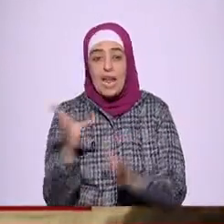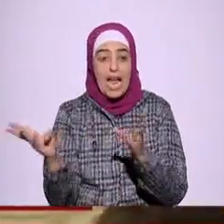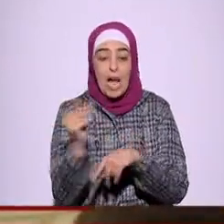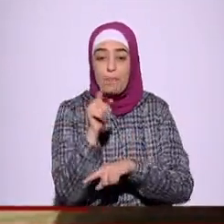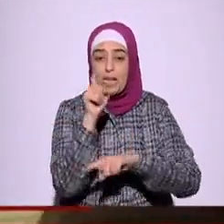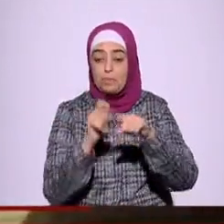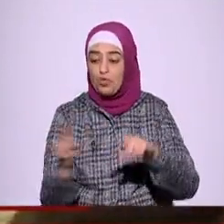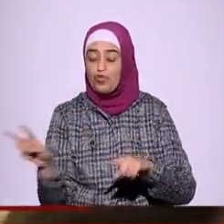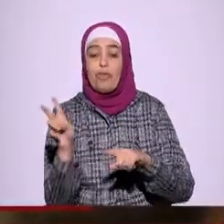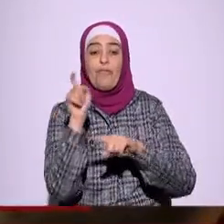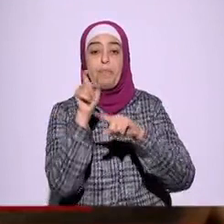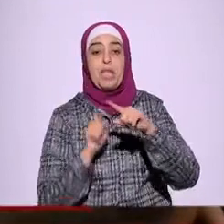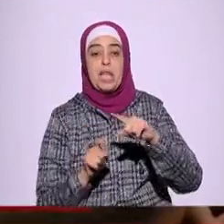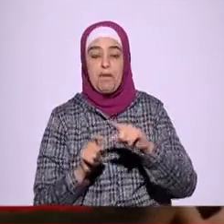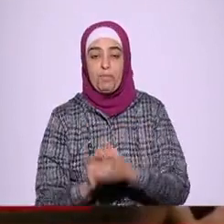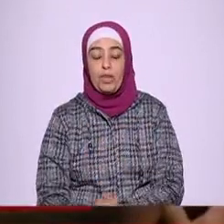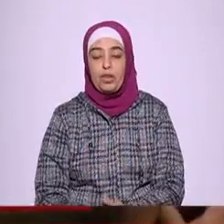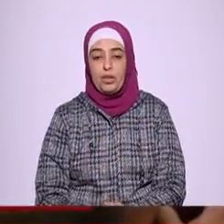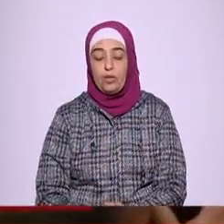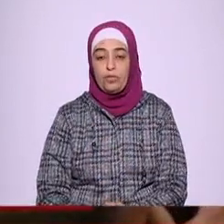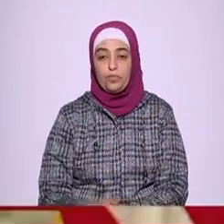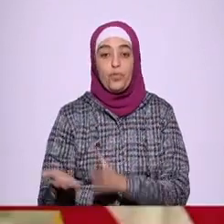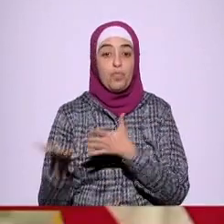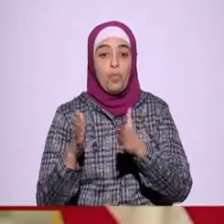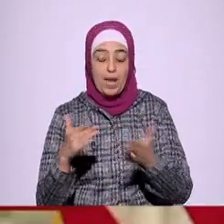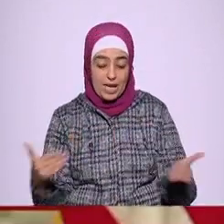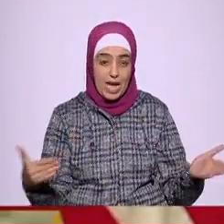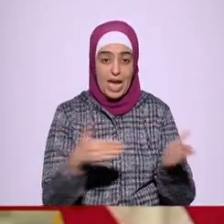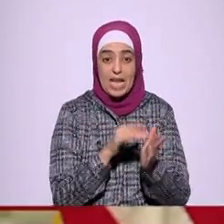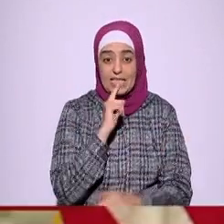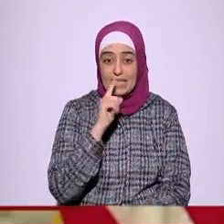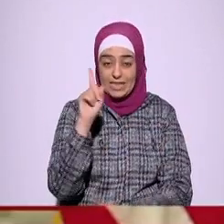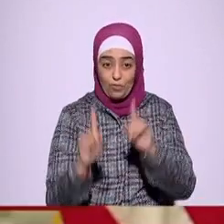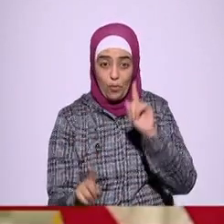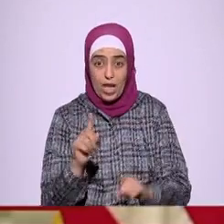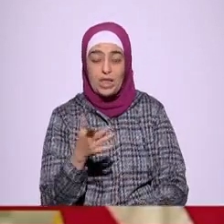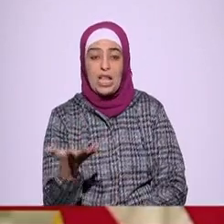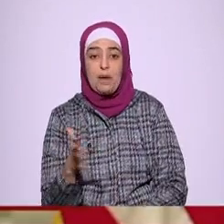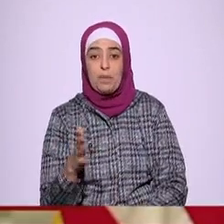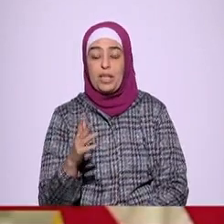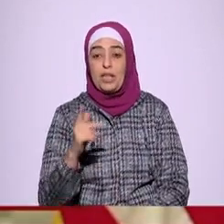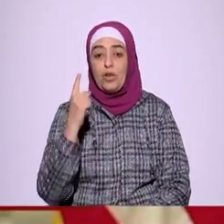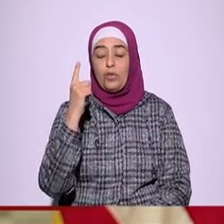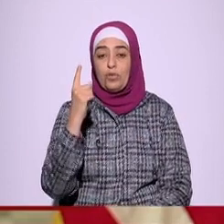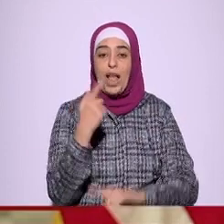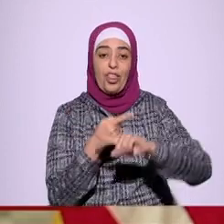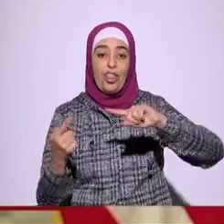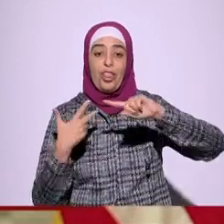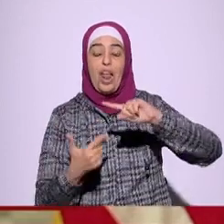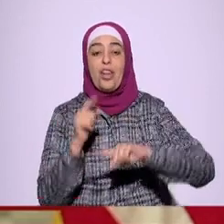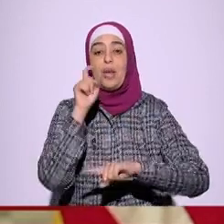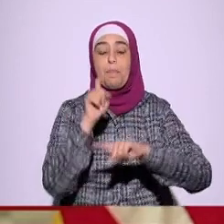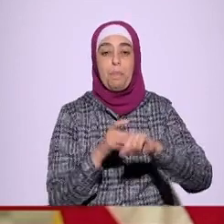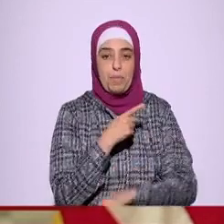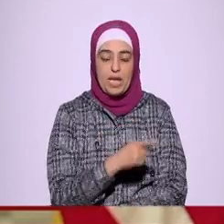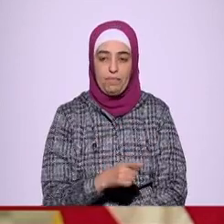الإصابات 20%، ومن المتوقع أن يكون حتى نهاية العام أنه يشكل ثلث الإصابات، وهذا